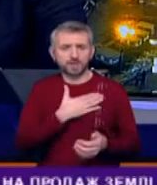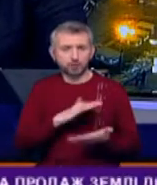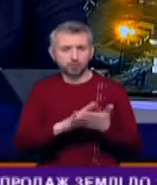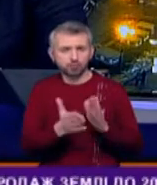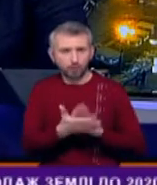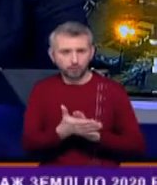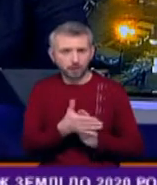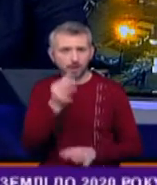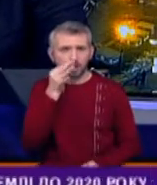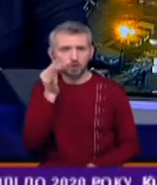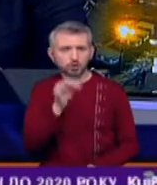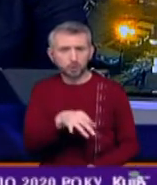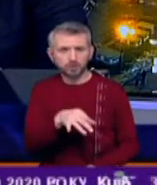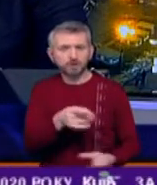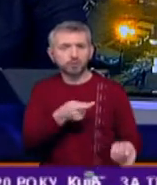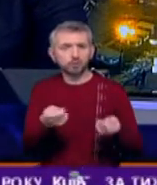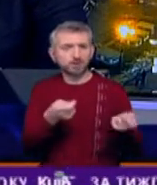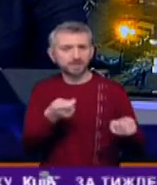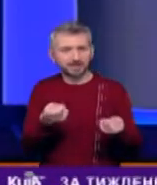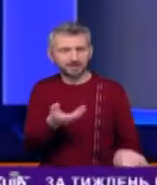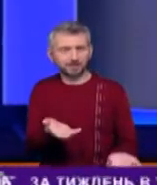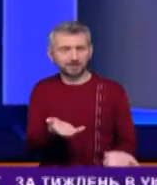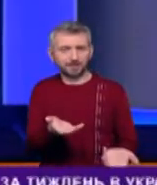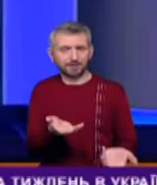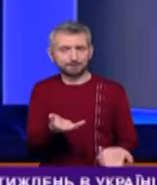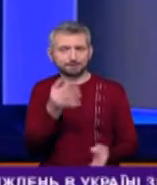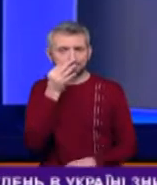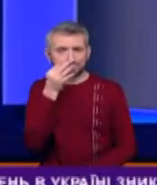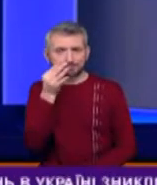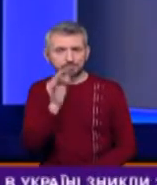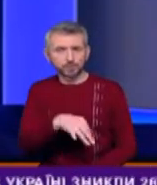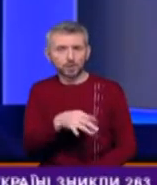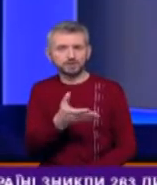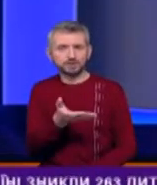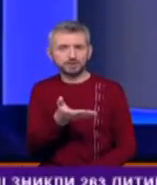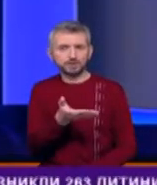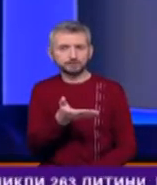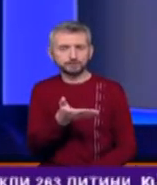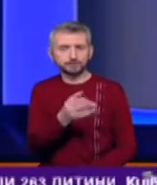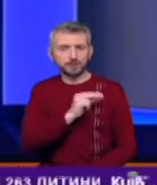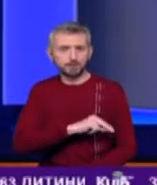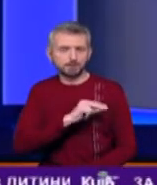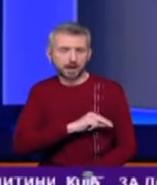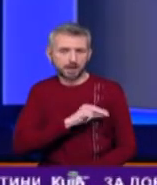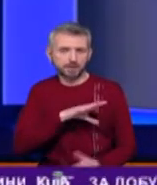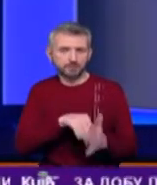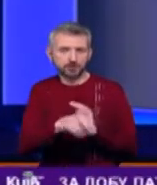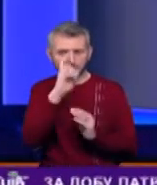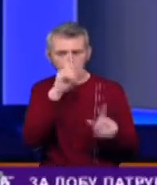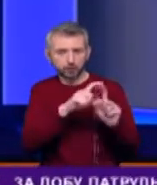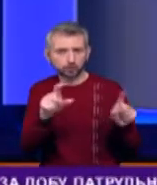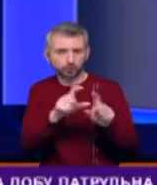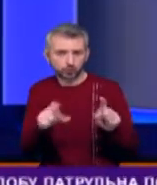умовах, досвід управлінський, досвід праці, очевидно, в державних